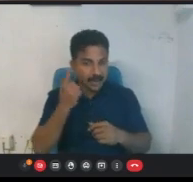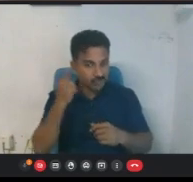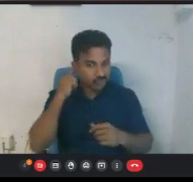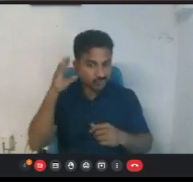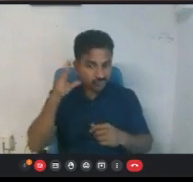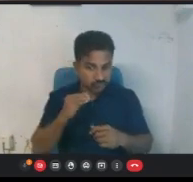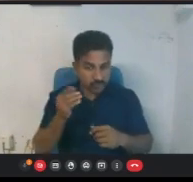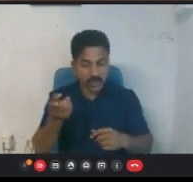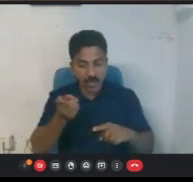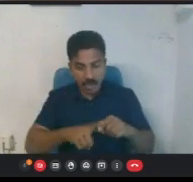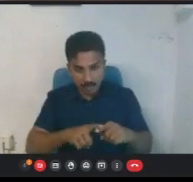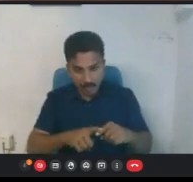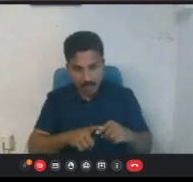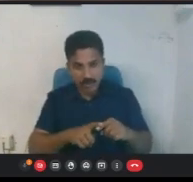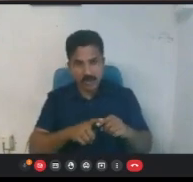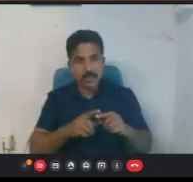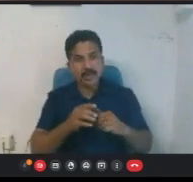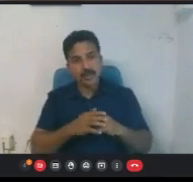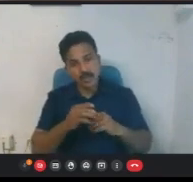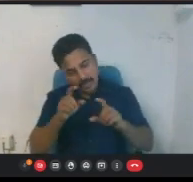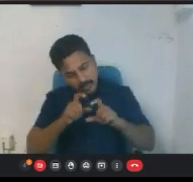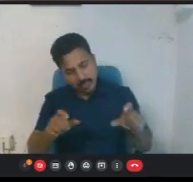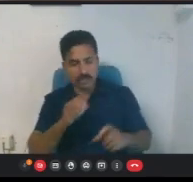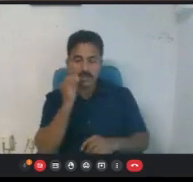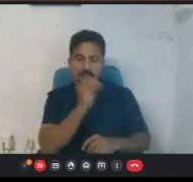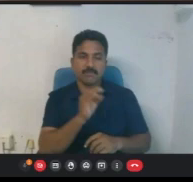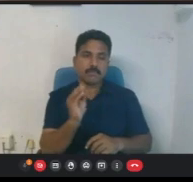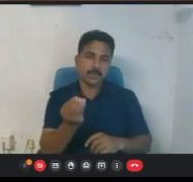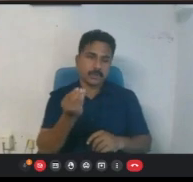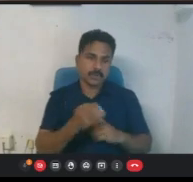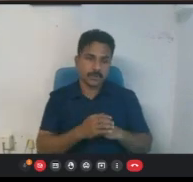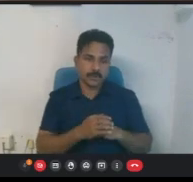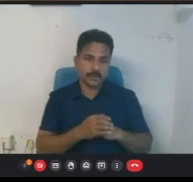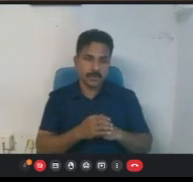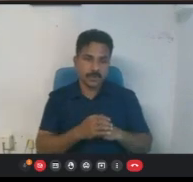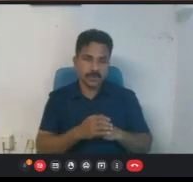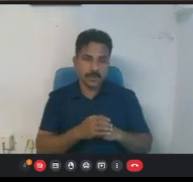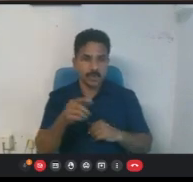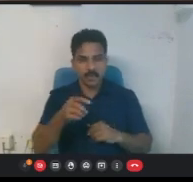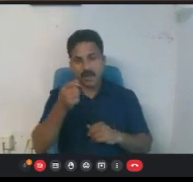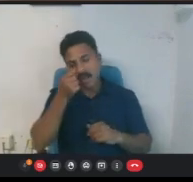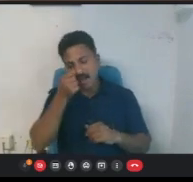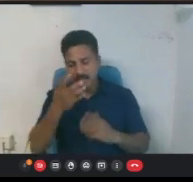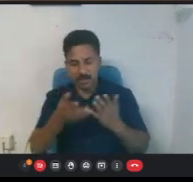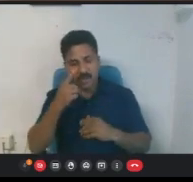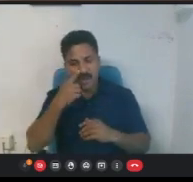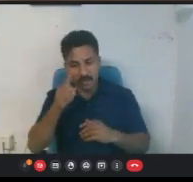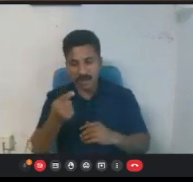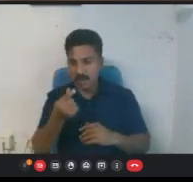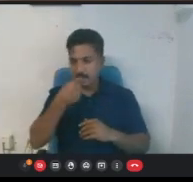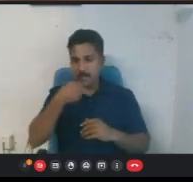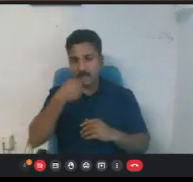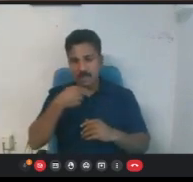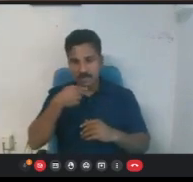എന്താ ഹിയറിംഗ് ഇഷ്യൂസ് ഉണ്ടാകുന്നു എന്നുള്ളത് നമ്മൾ കൃത്യമായിട്ട് പറഞ്ഞു കൊടുക്കുക. അതിപ്പോ അമ്മയുടെ മെഡിസിൻ